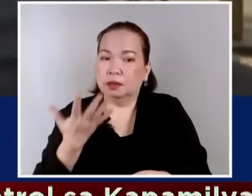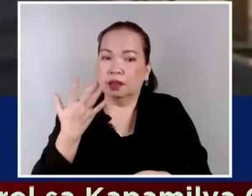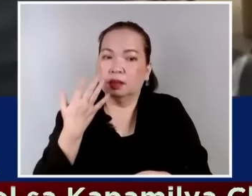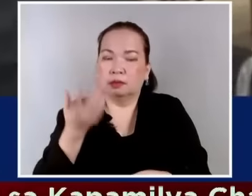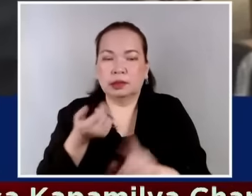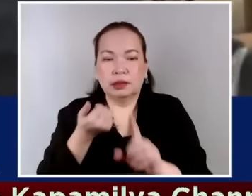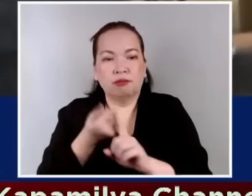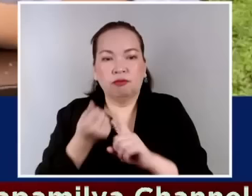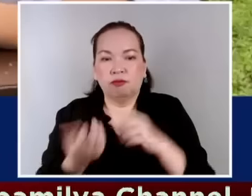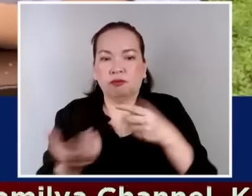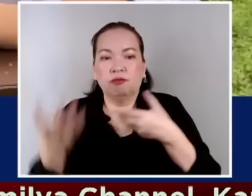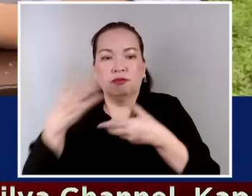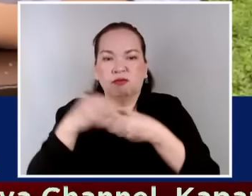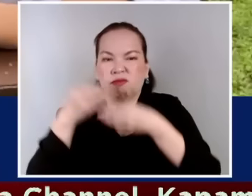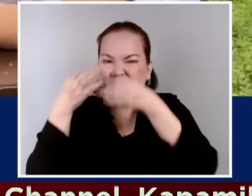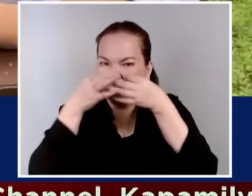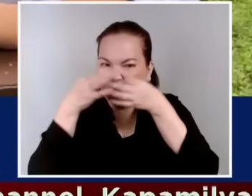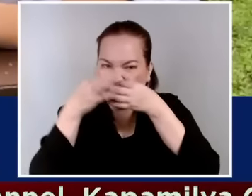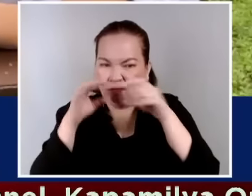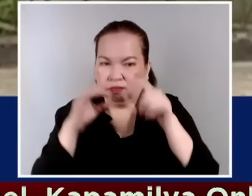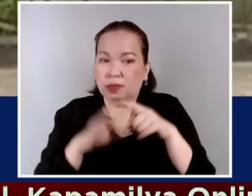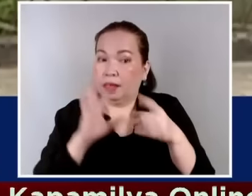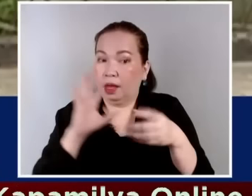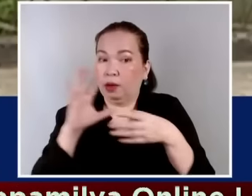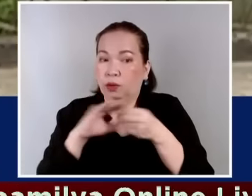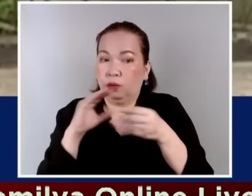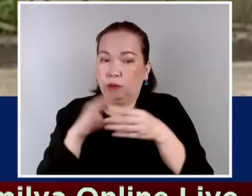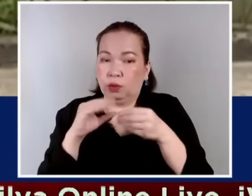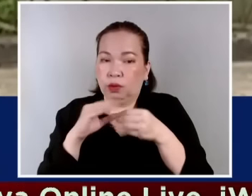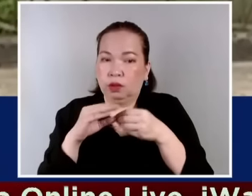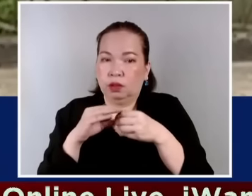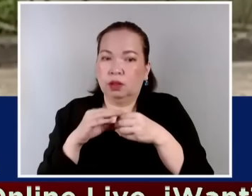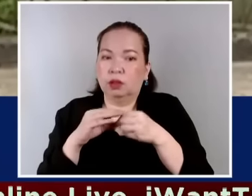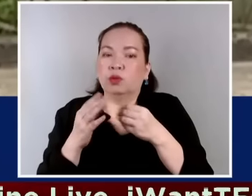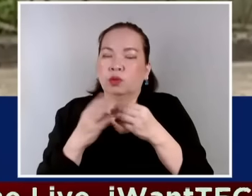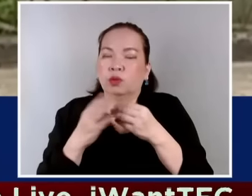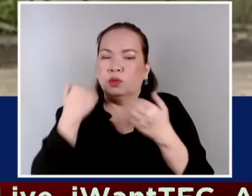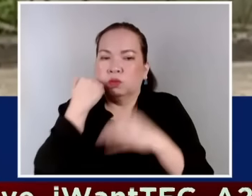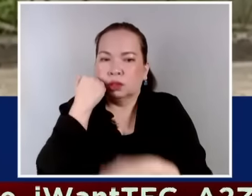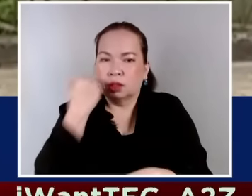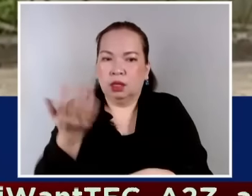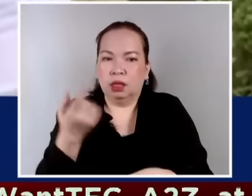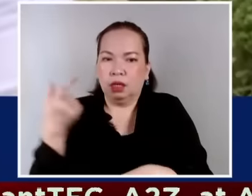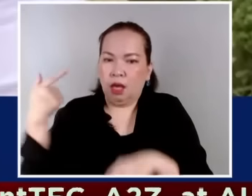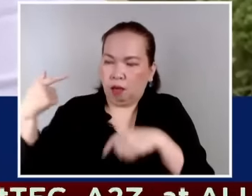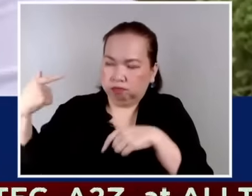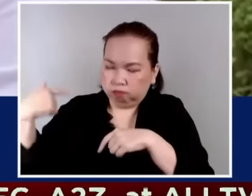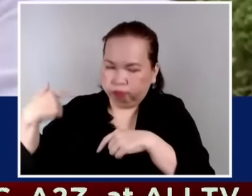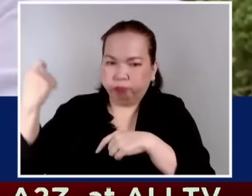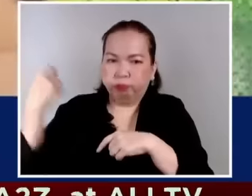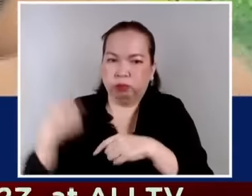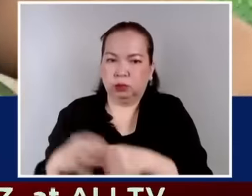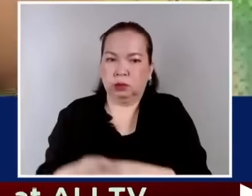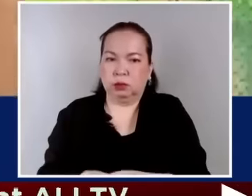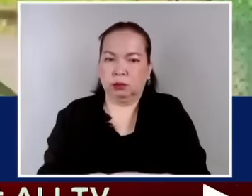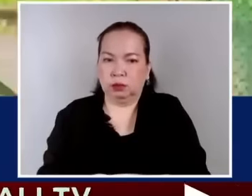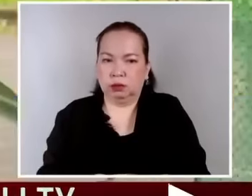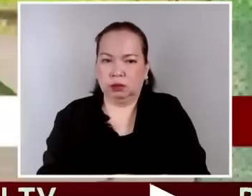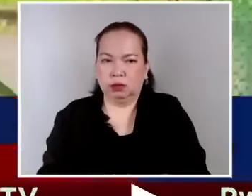niya sa droga. Kwento ni Sasse, halos ikamatay niya ang pagkakabaril sa kanya. Saan yung tama